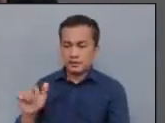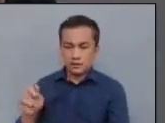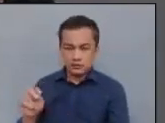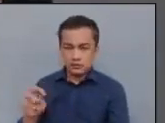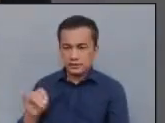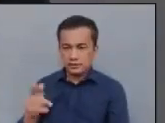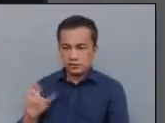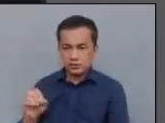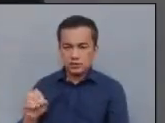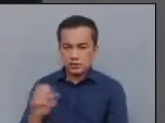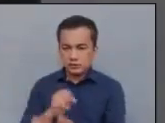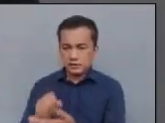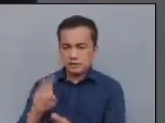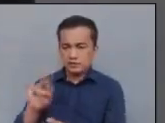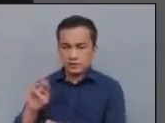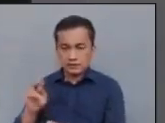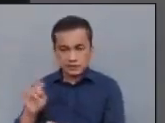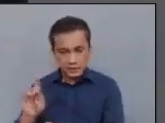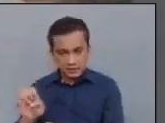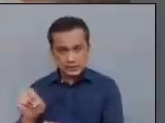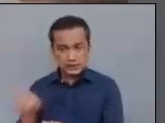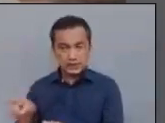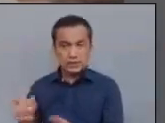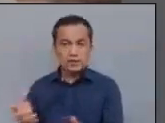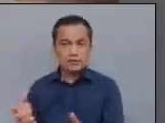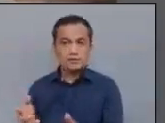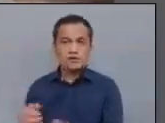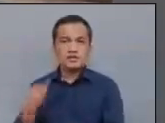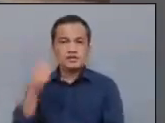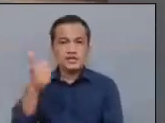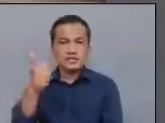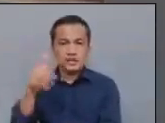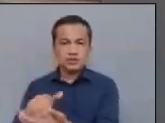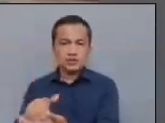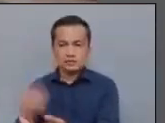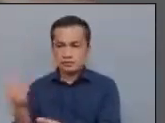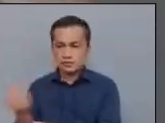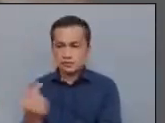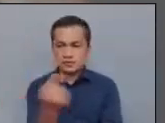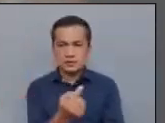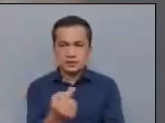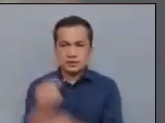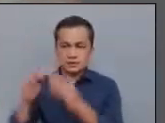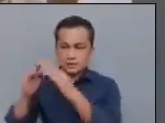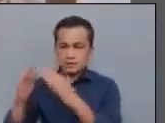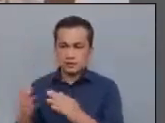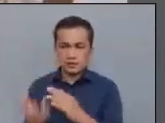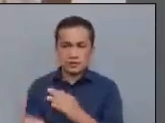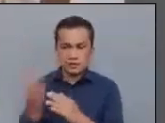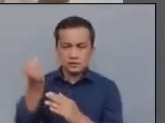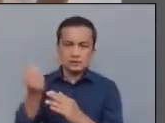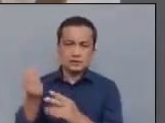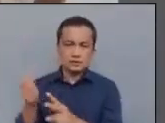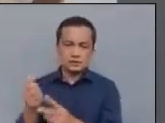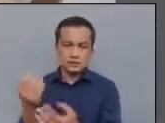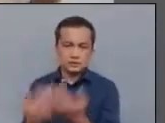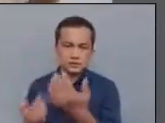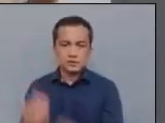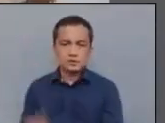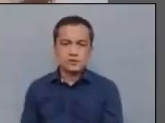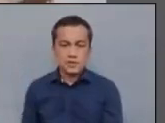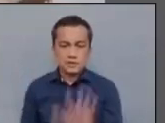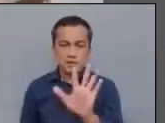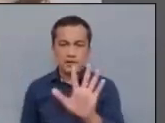Vicente, kung saan nakatanggap ng 10,000 pisong tulong ang mga house owner na biktima ng sunog, habang 5,000 pisong